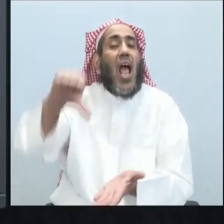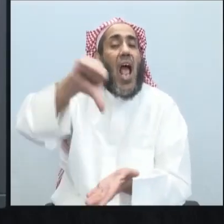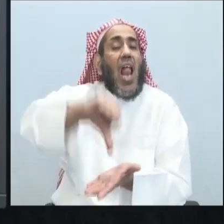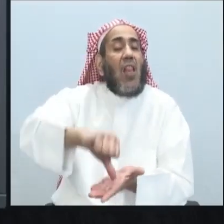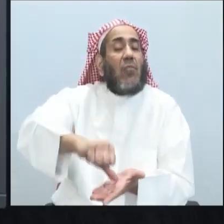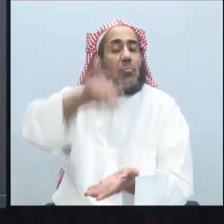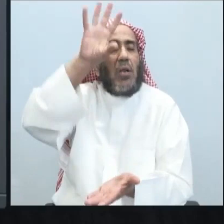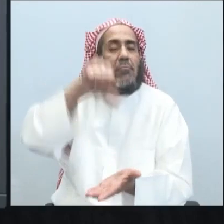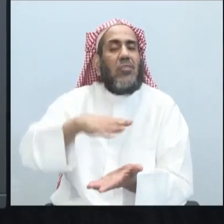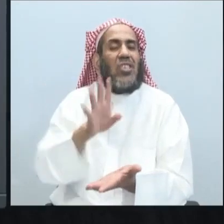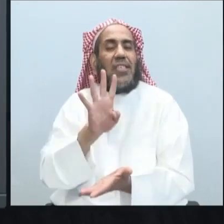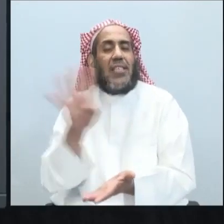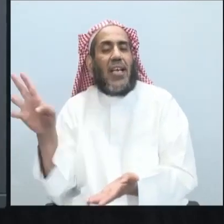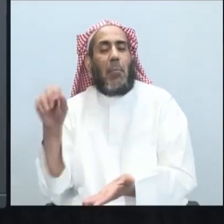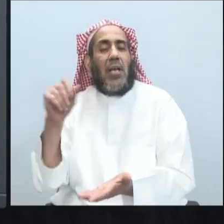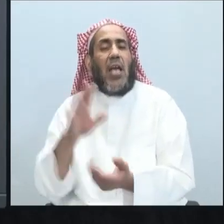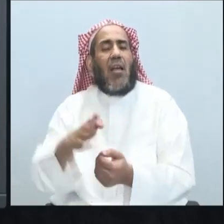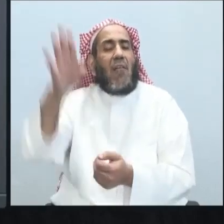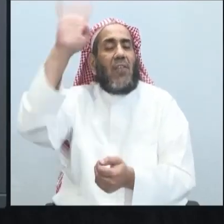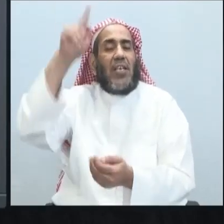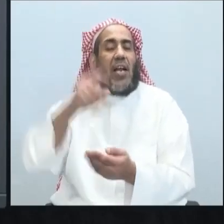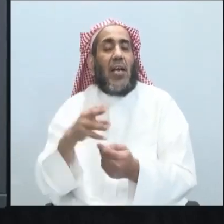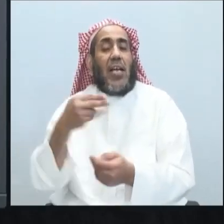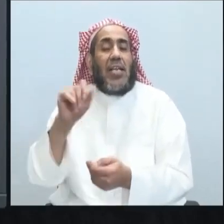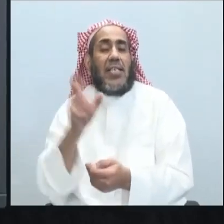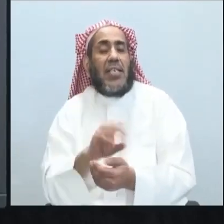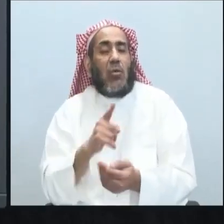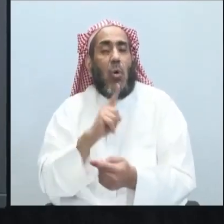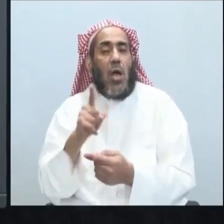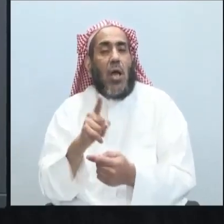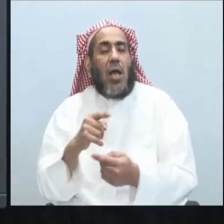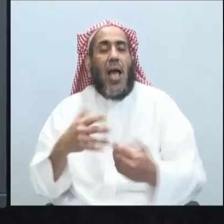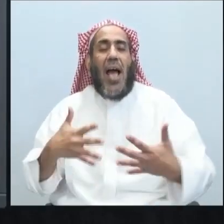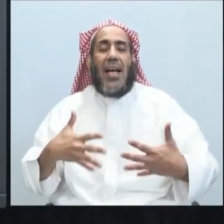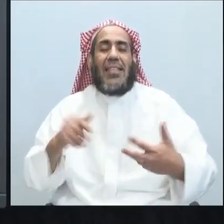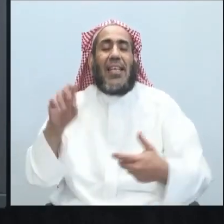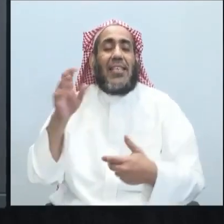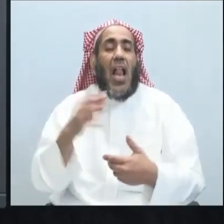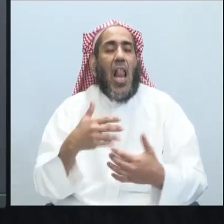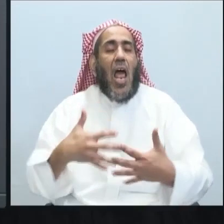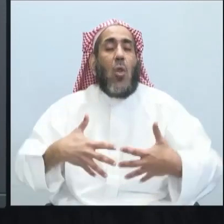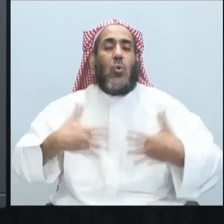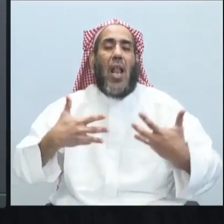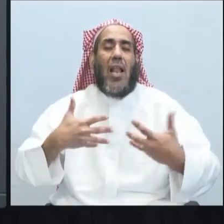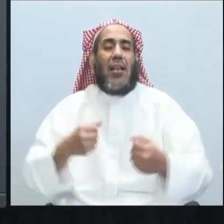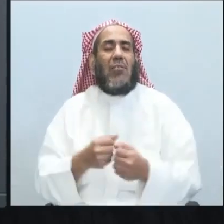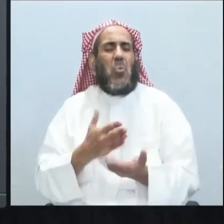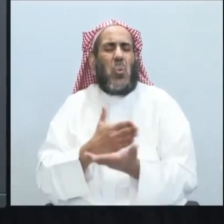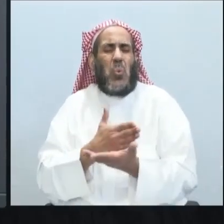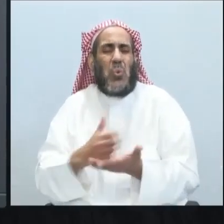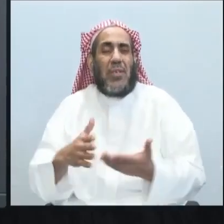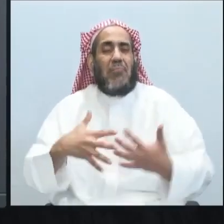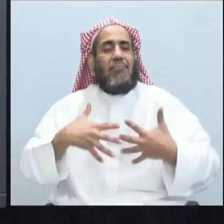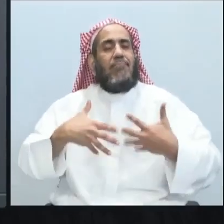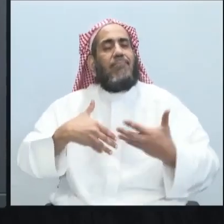مقصد به شرقي المدائن الى ابيض المدائن عنسي ثم يقول اتسلى انا اريد ان اسلي نفسي وان ازيل ما في من